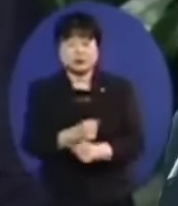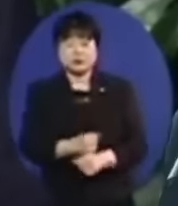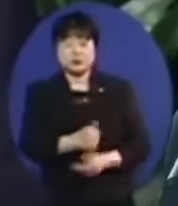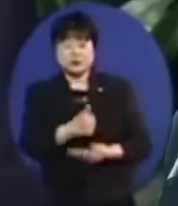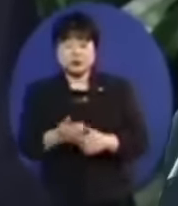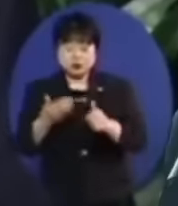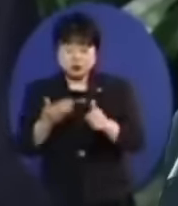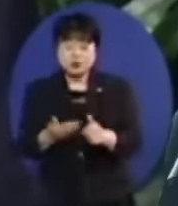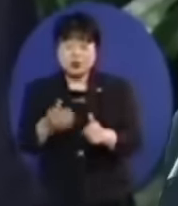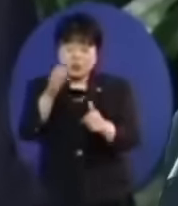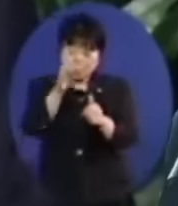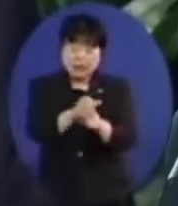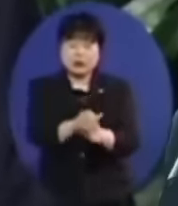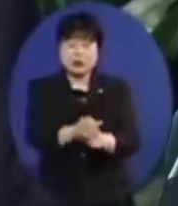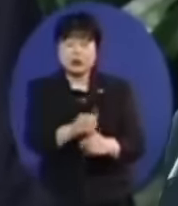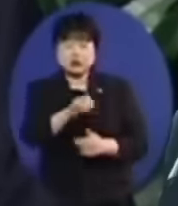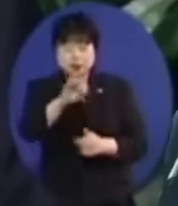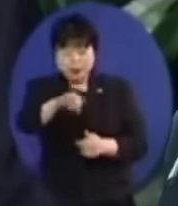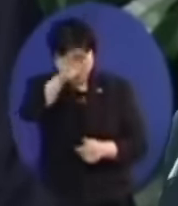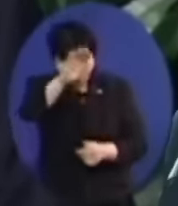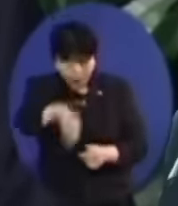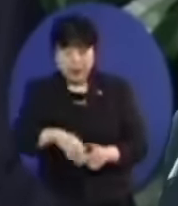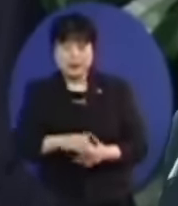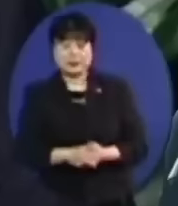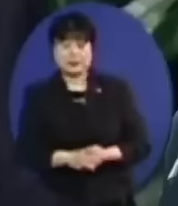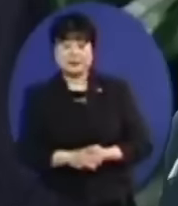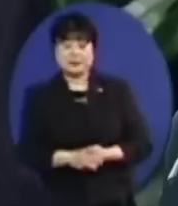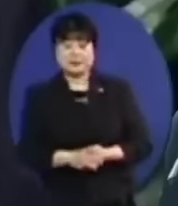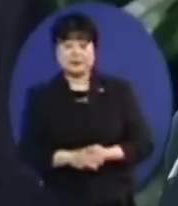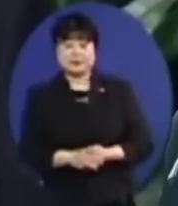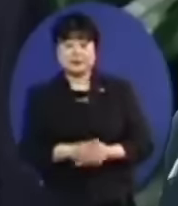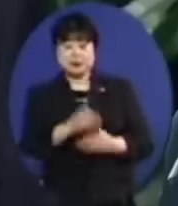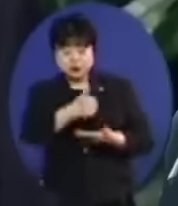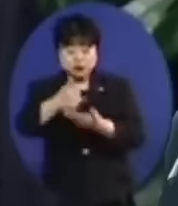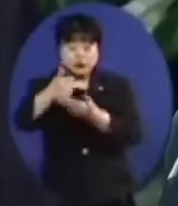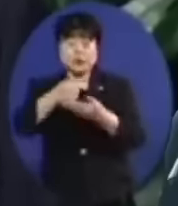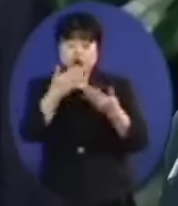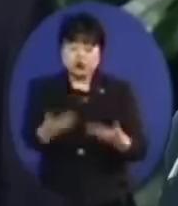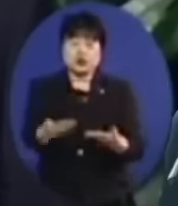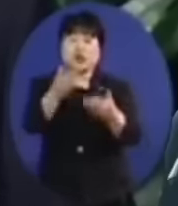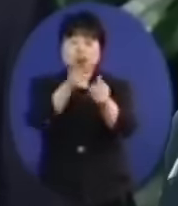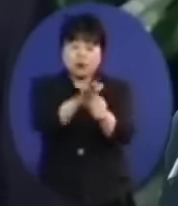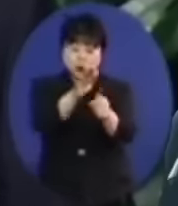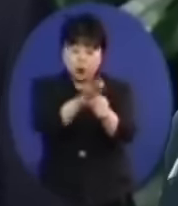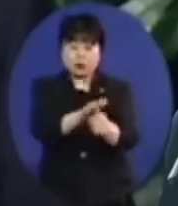자들아 다 내게로 오라, 내가 너희를 쉬게 하리라.